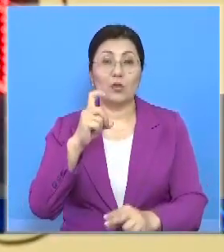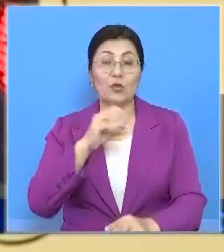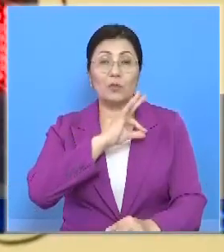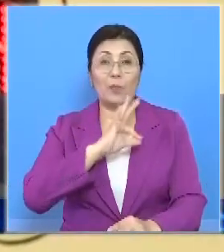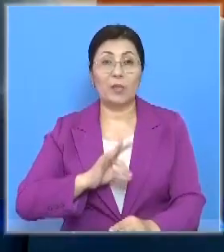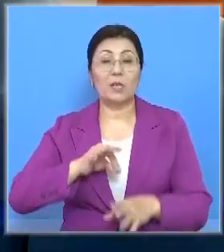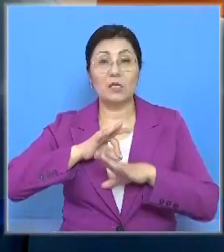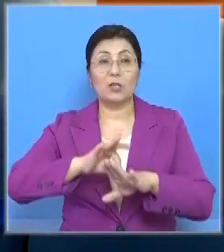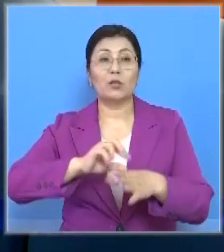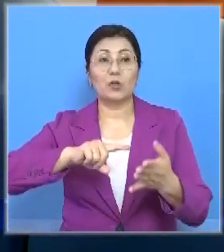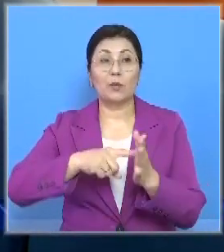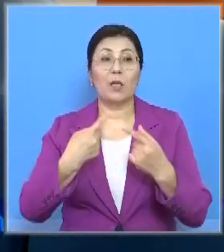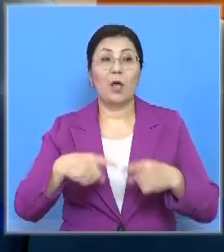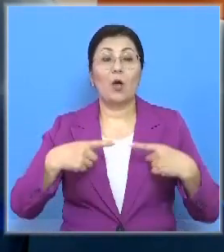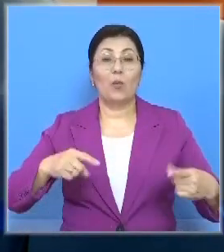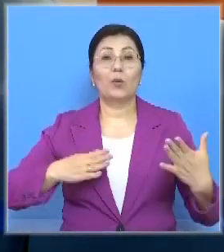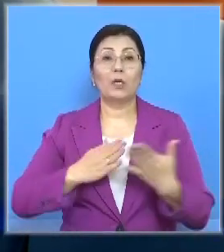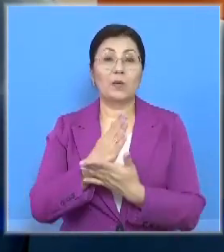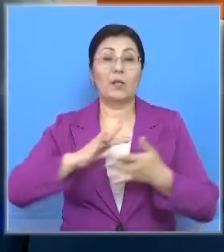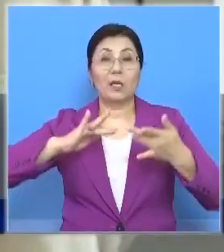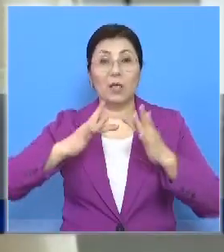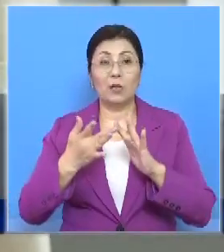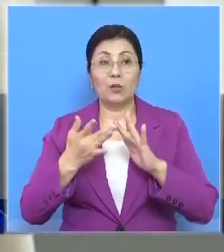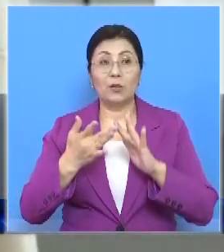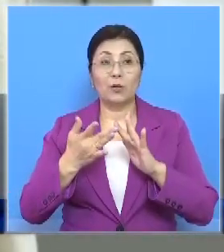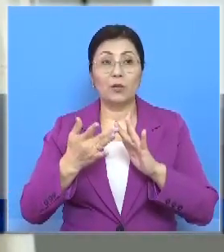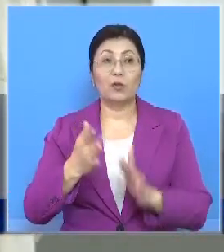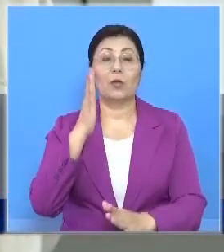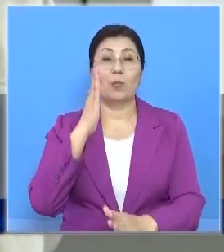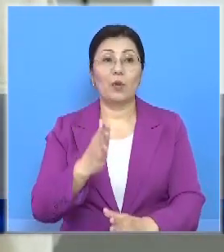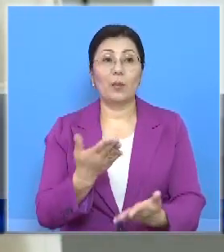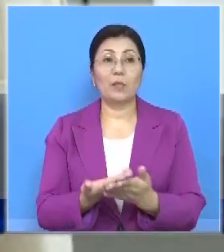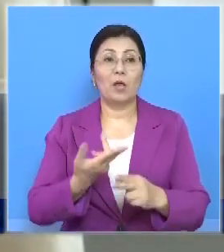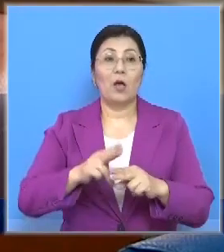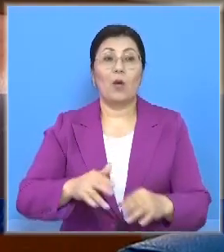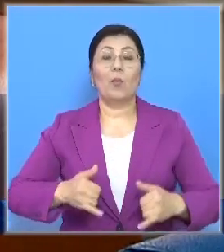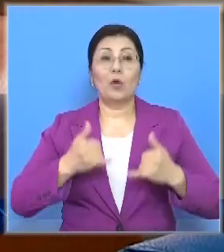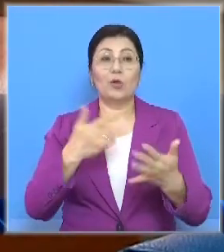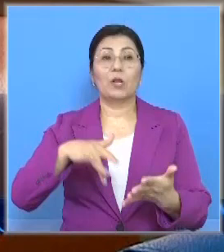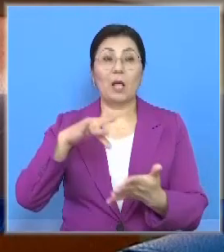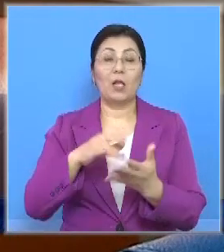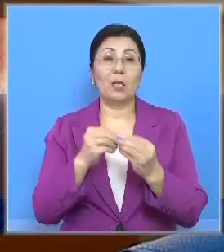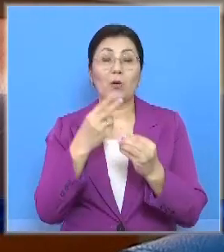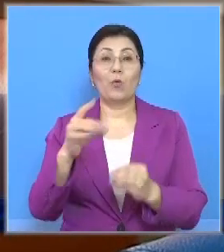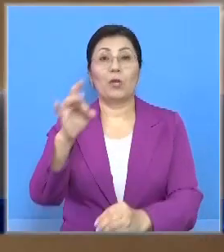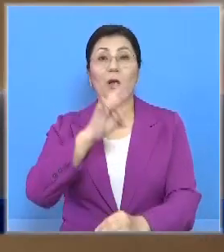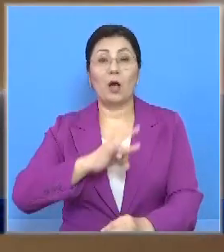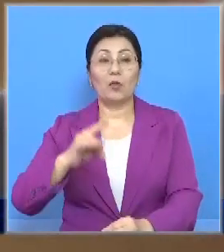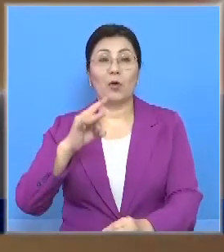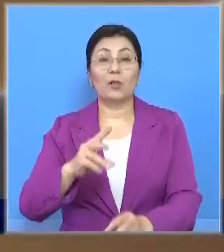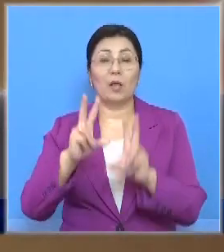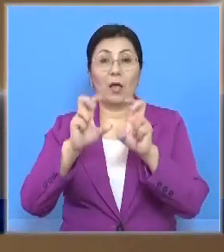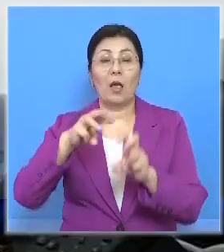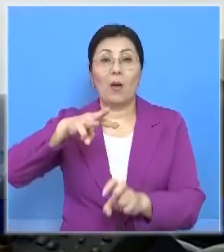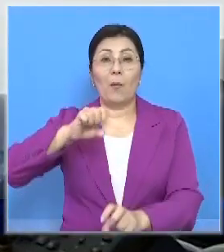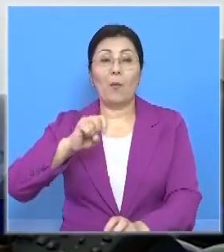жеткізу мақсатында өзге де қызметтер электронды түрде жүзеге асады. Әрі ол үшін қала мен 12 ауданда мансап орталықтары